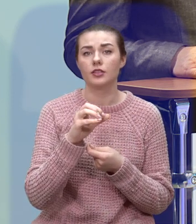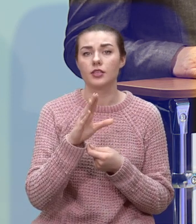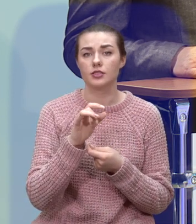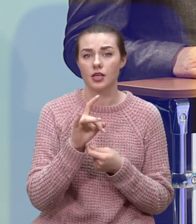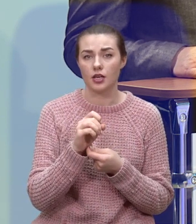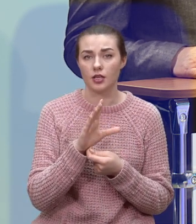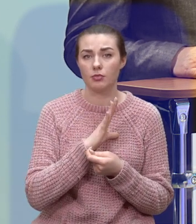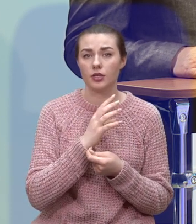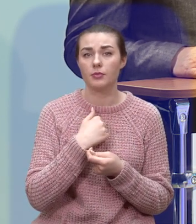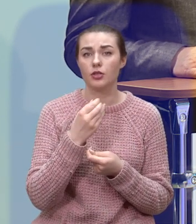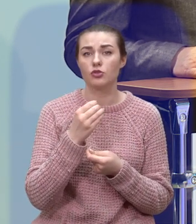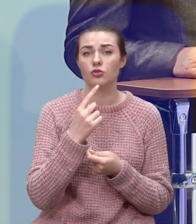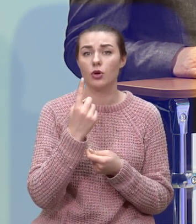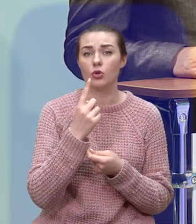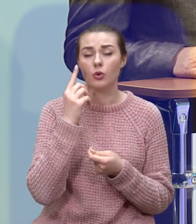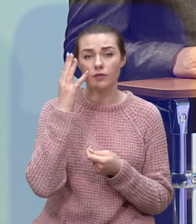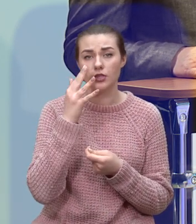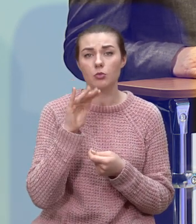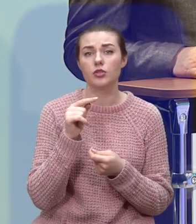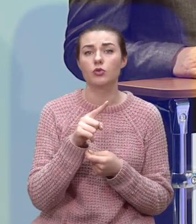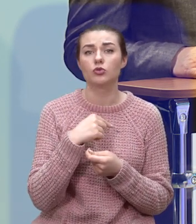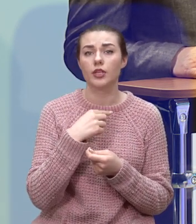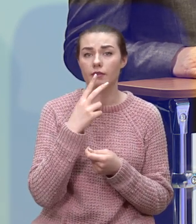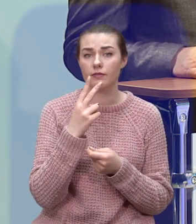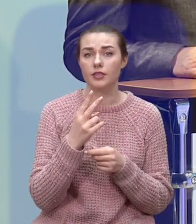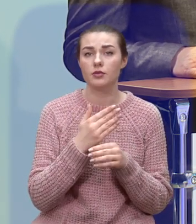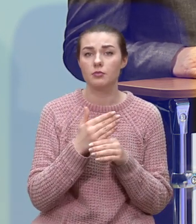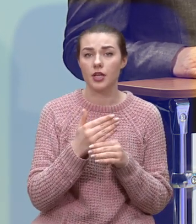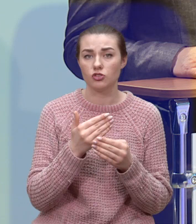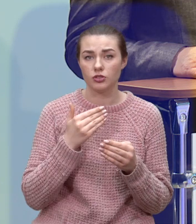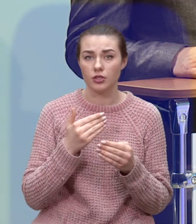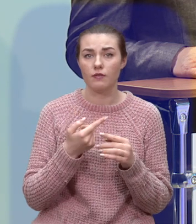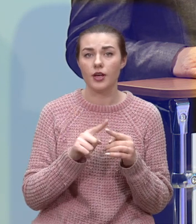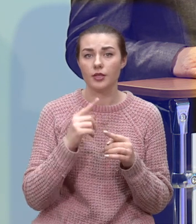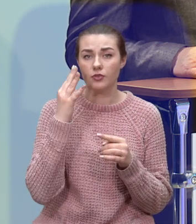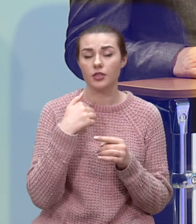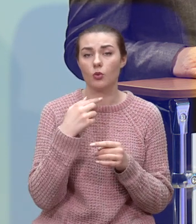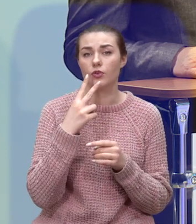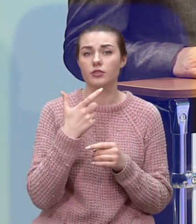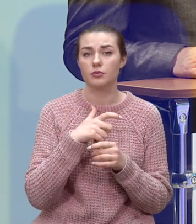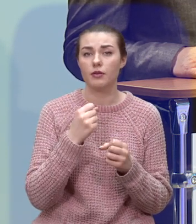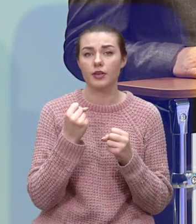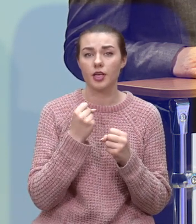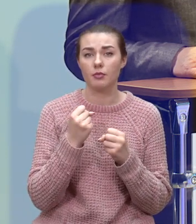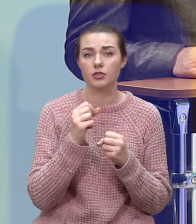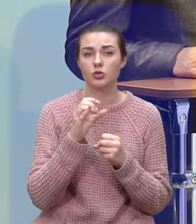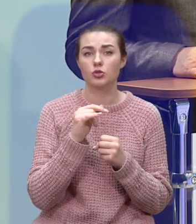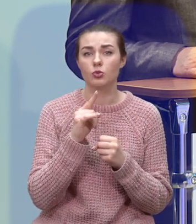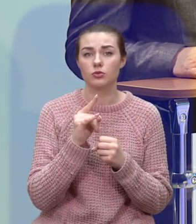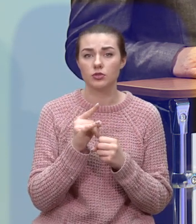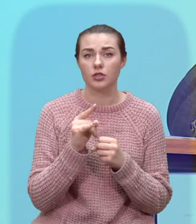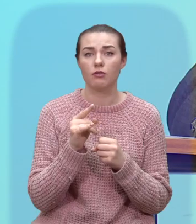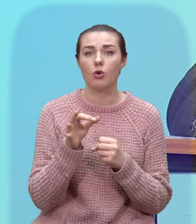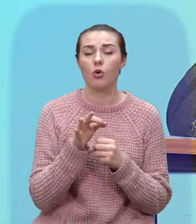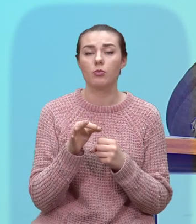было мне даниилу еще одно видение после того что я видел прежде в этом видении я увидел себя в крепости сузы